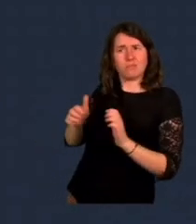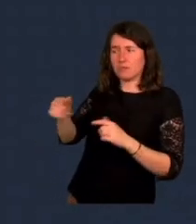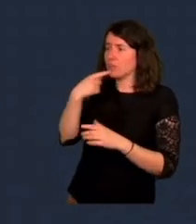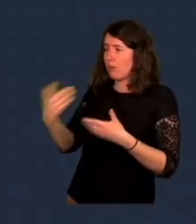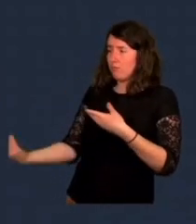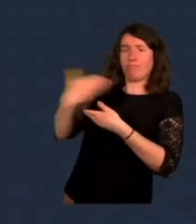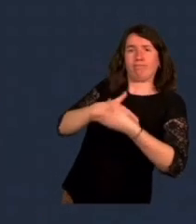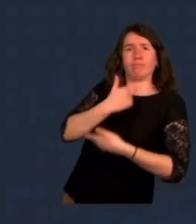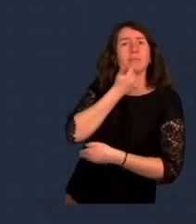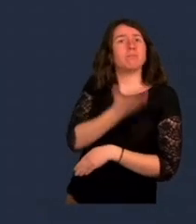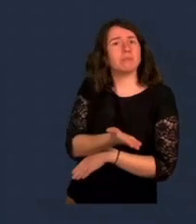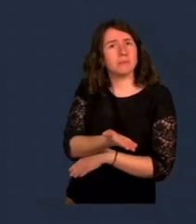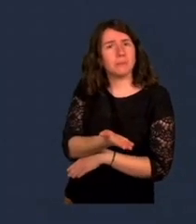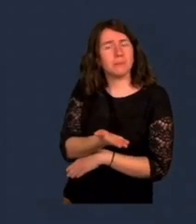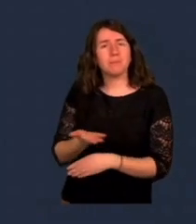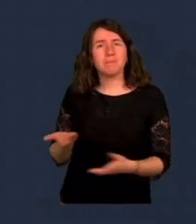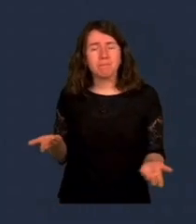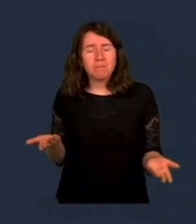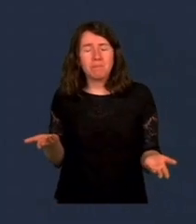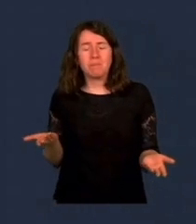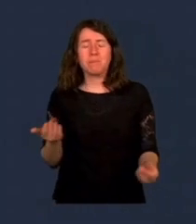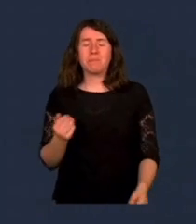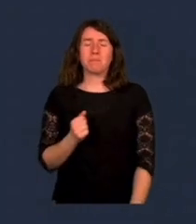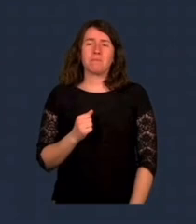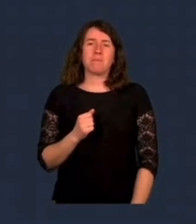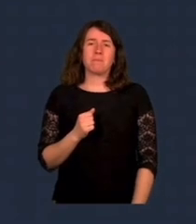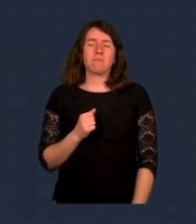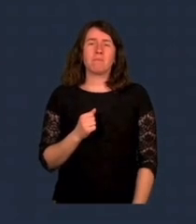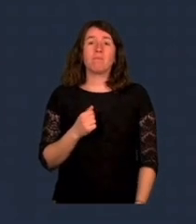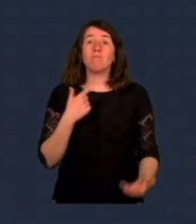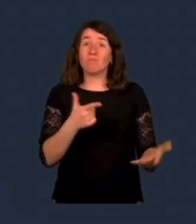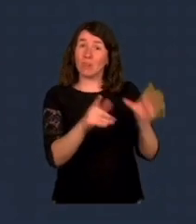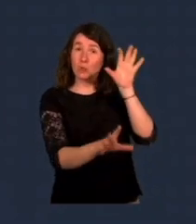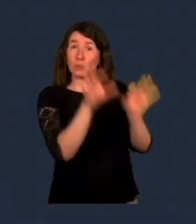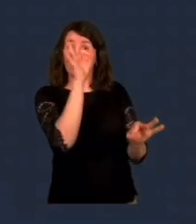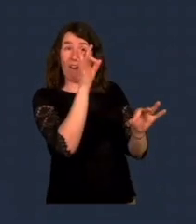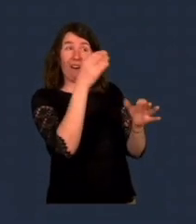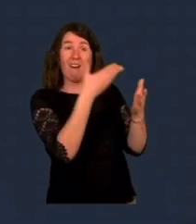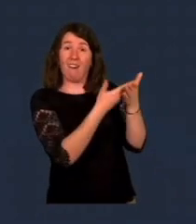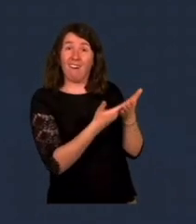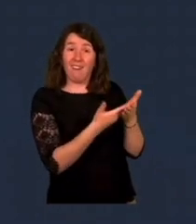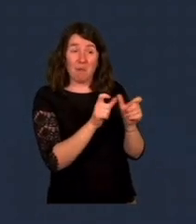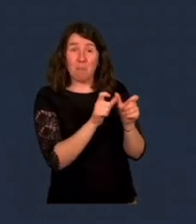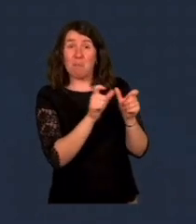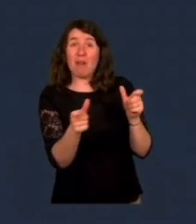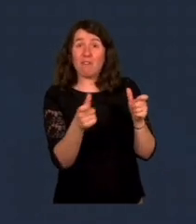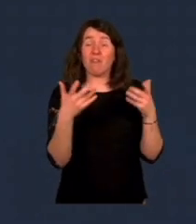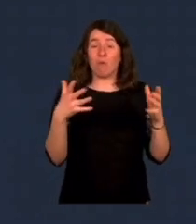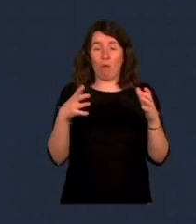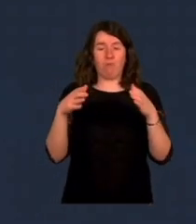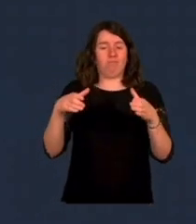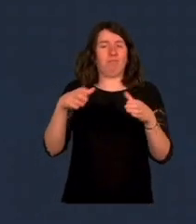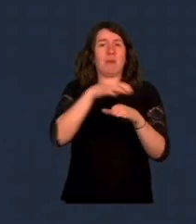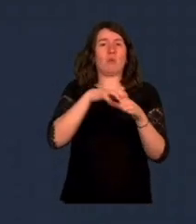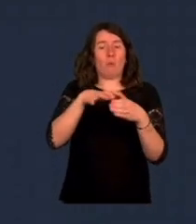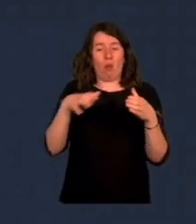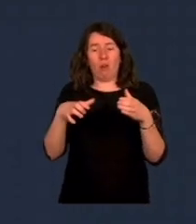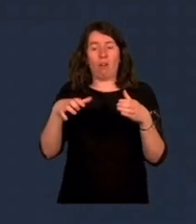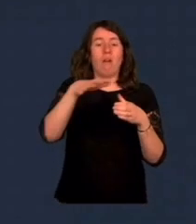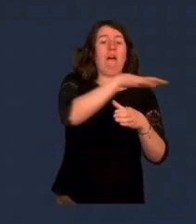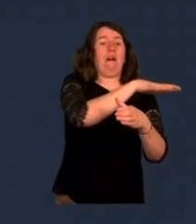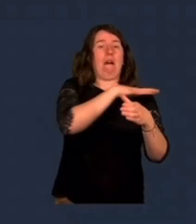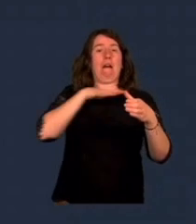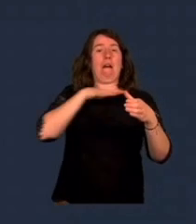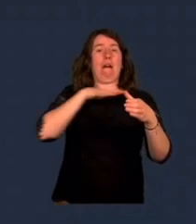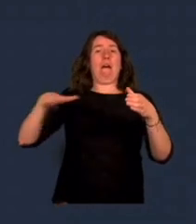infrastructures présentes au sein de ces grandes agglomérations. Ces politiques ont également pour effet de pénaliser les territoires situés en périphérie des métropoles, qui ont